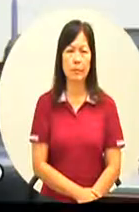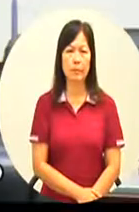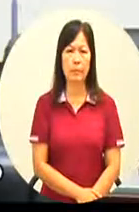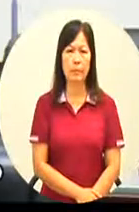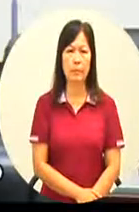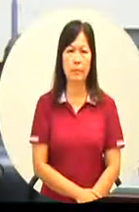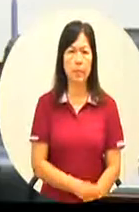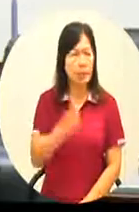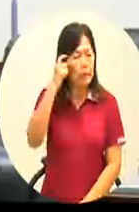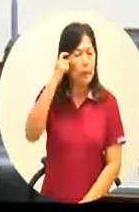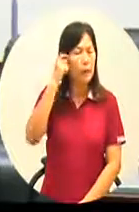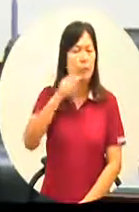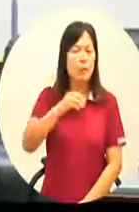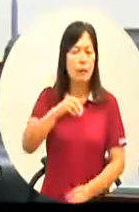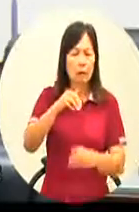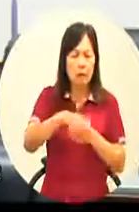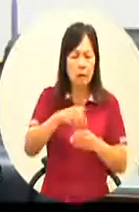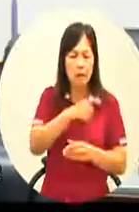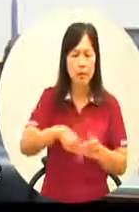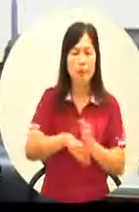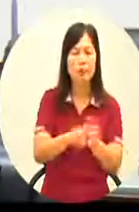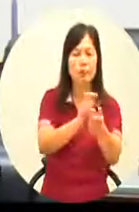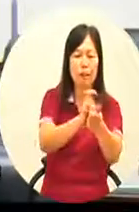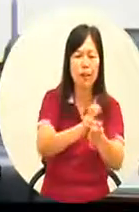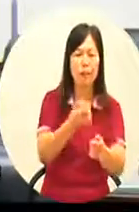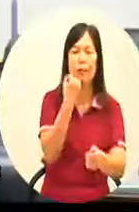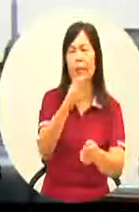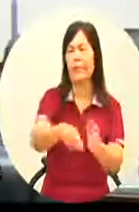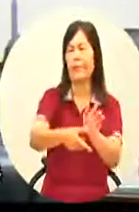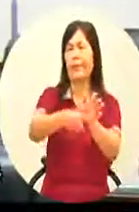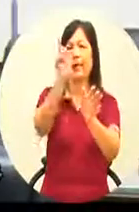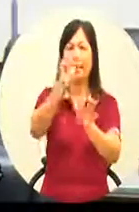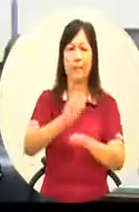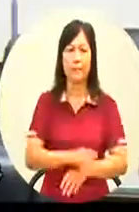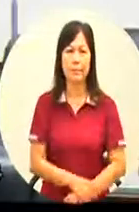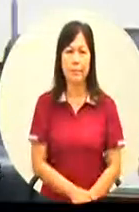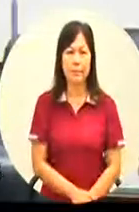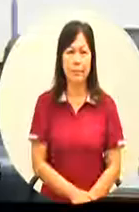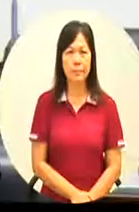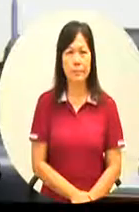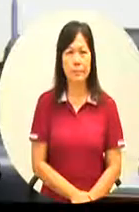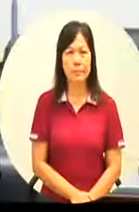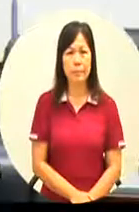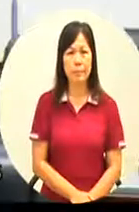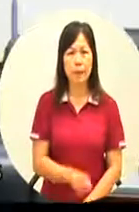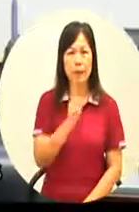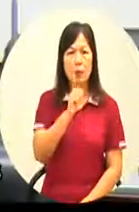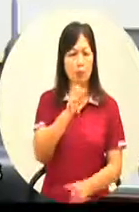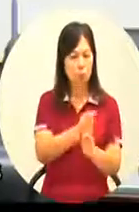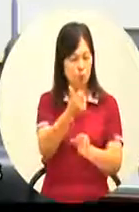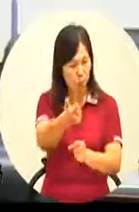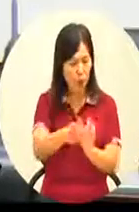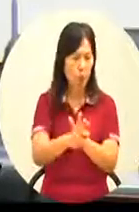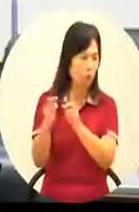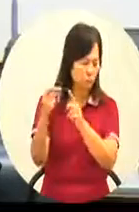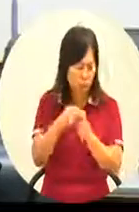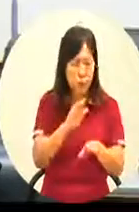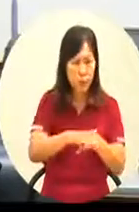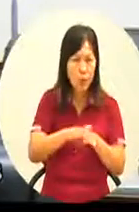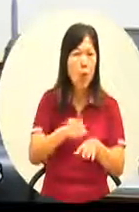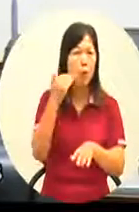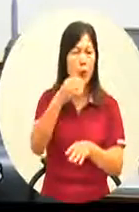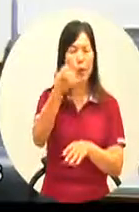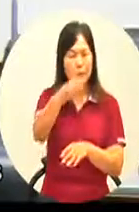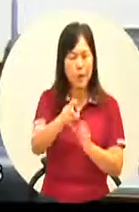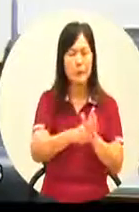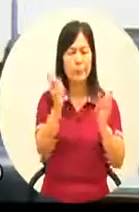不要到选举的时候才说我照顾你，迄拢没有啊。我常常甲讲，做了好，继续做。做了歹，佮